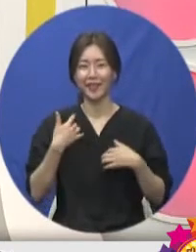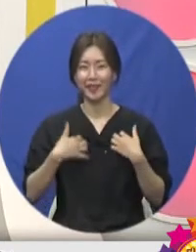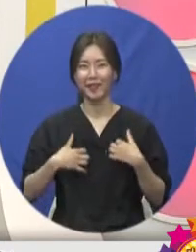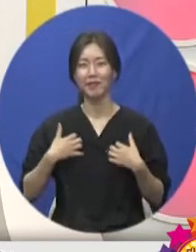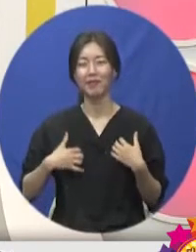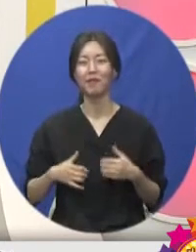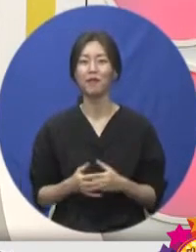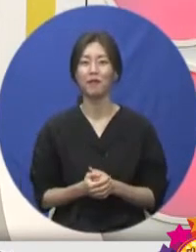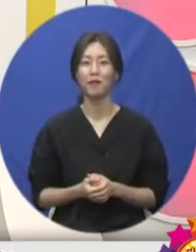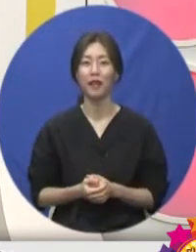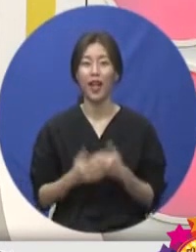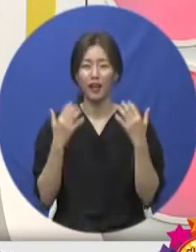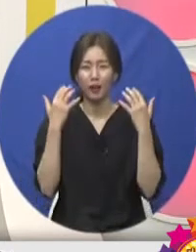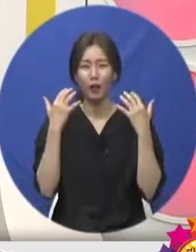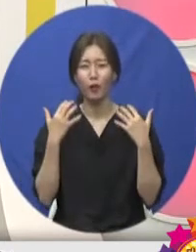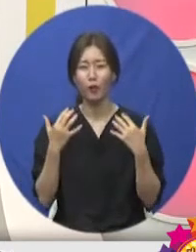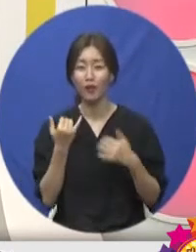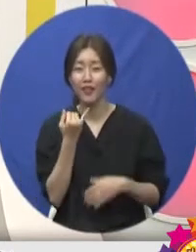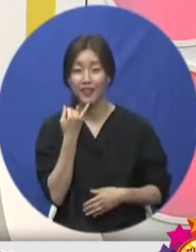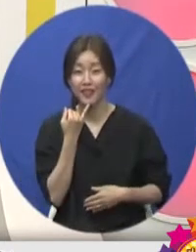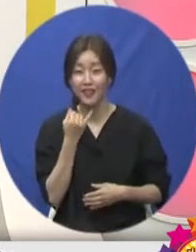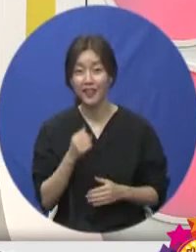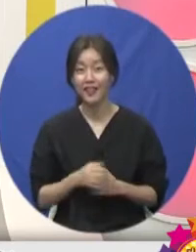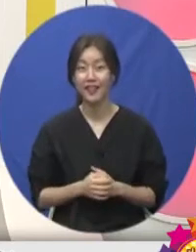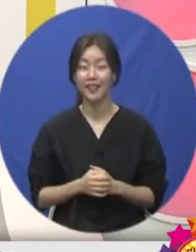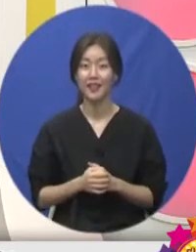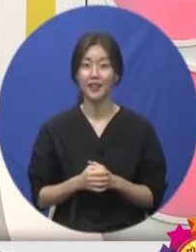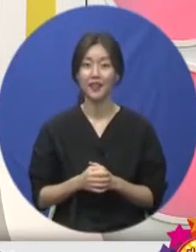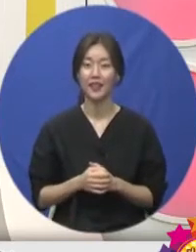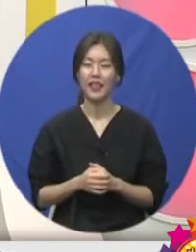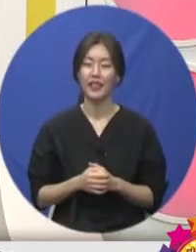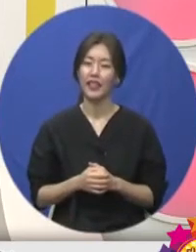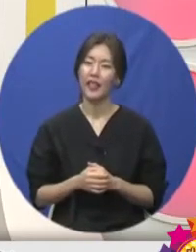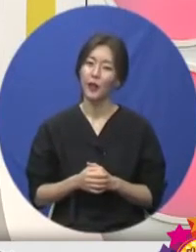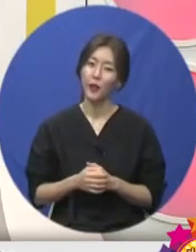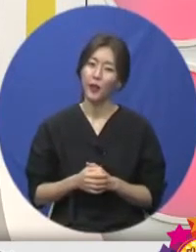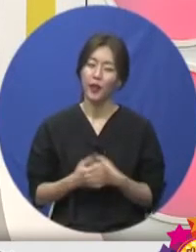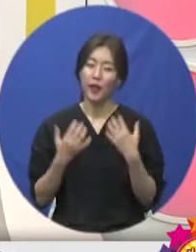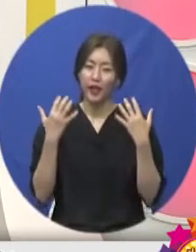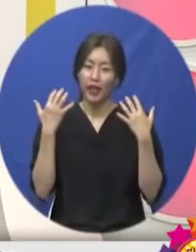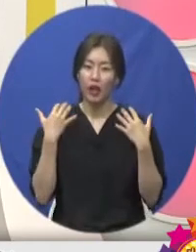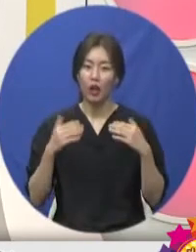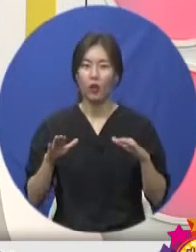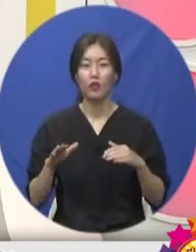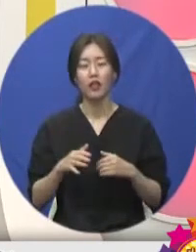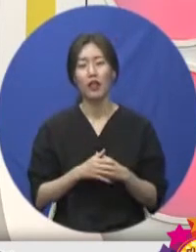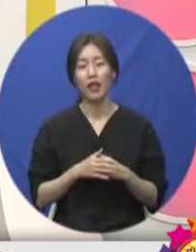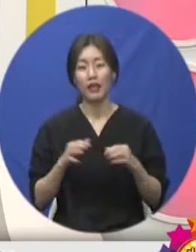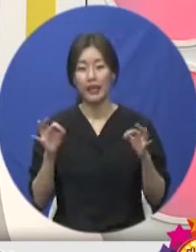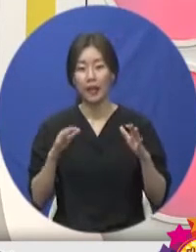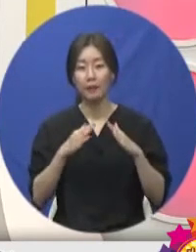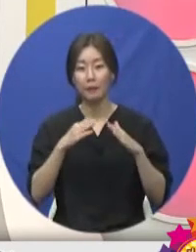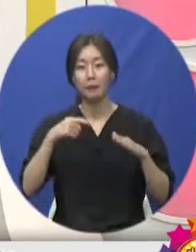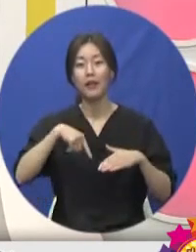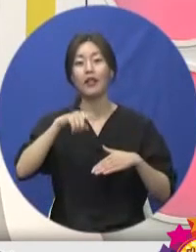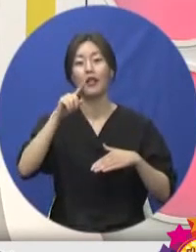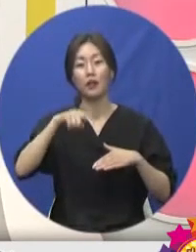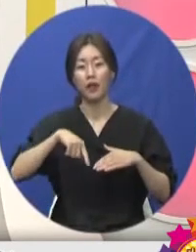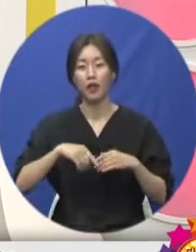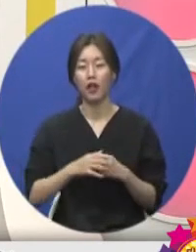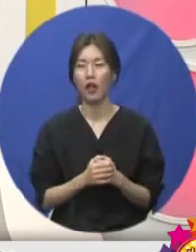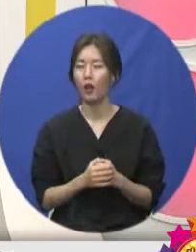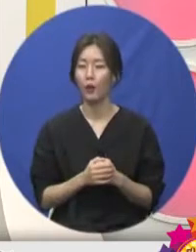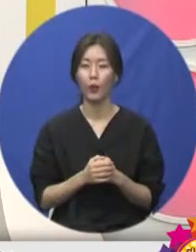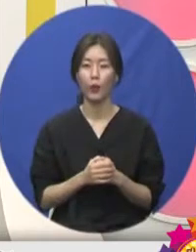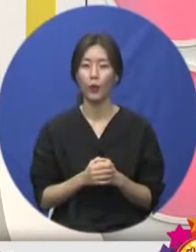예, 예. 더운 예. 여름 어떻게 지내셨어요? 아유, 여름에요. 지금 오늘도 좀 나갔다 왔는데요. 그,